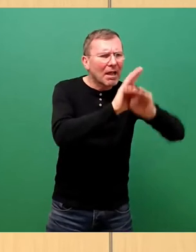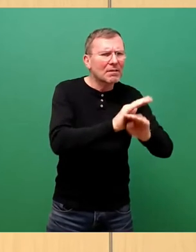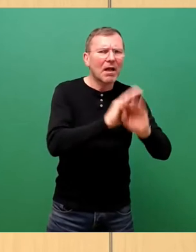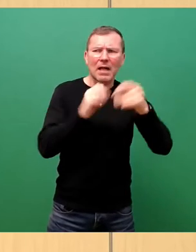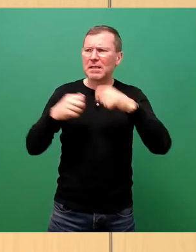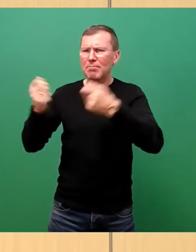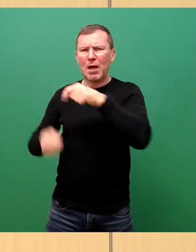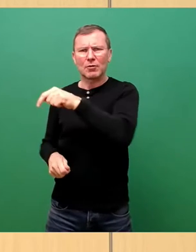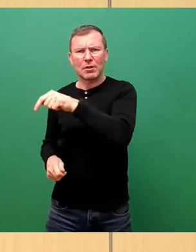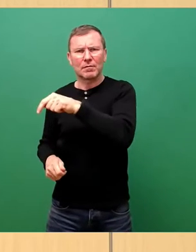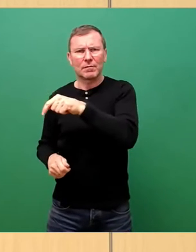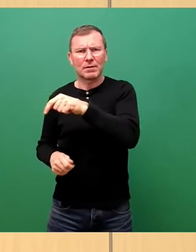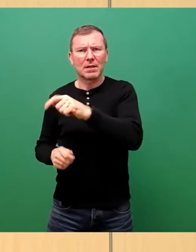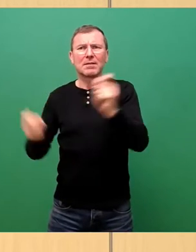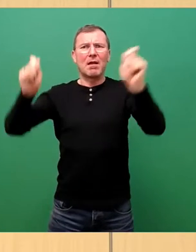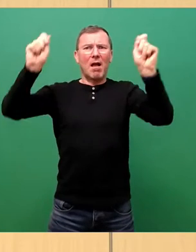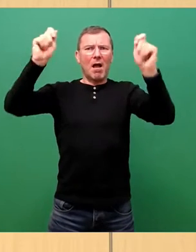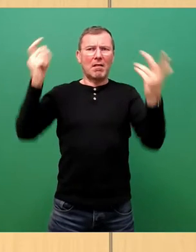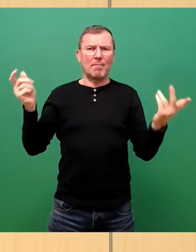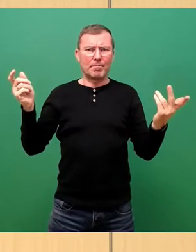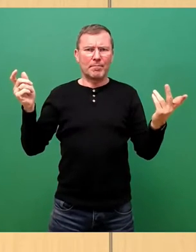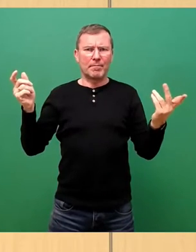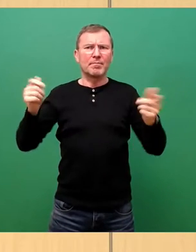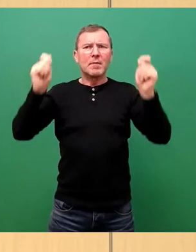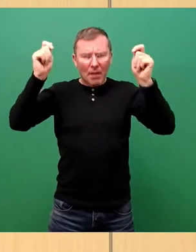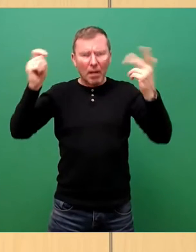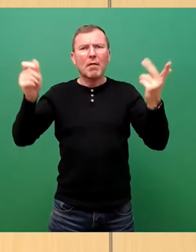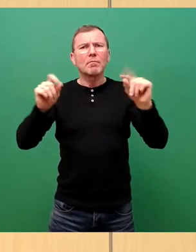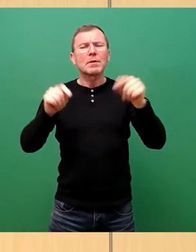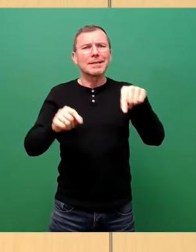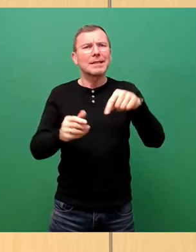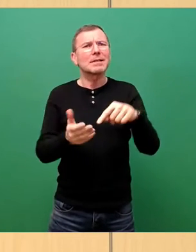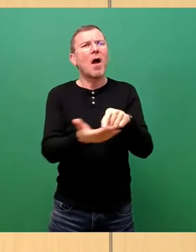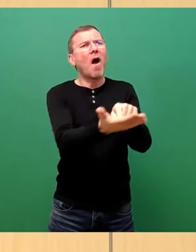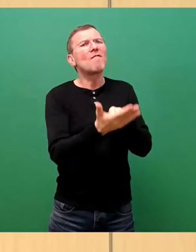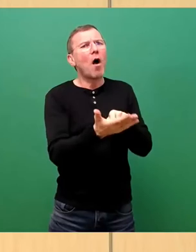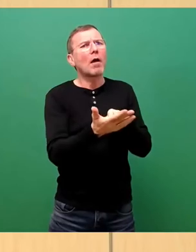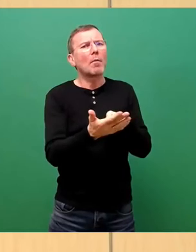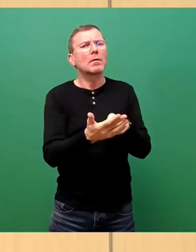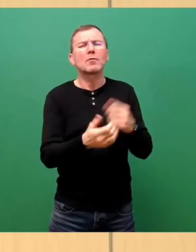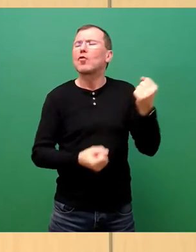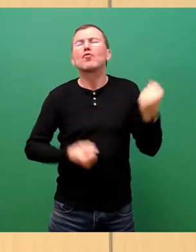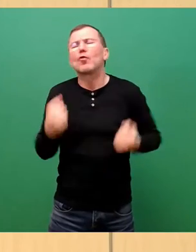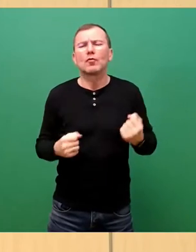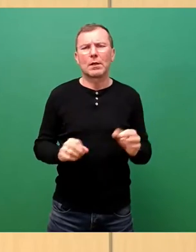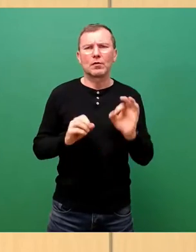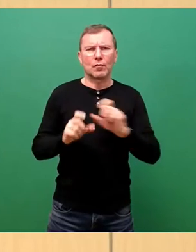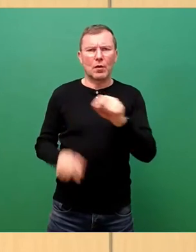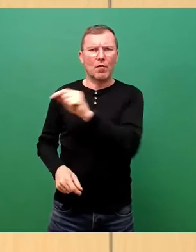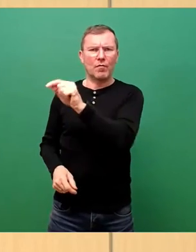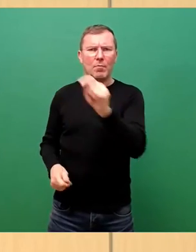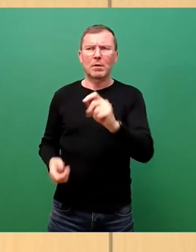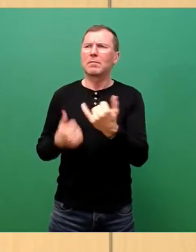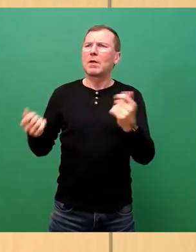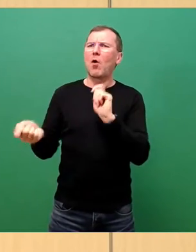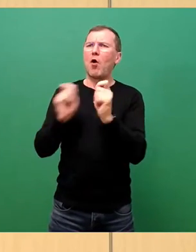Ein Hilferuf, der verdeutlicht, dass die derzeitigen Vorgaben zu existenziellen Schwierigkeiten bei diesen Unternehmen führen und dass das kooperative